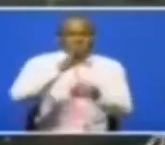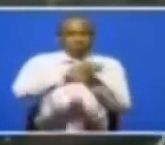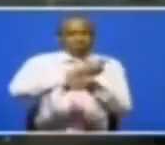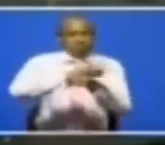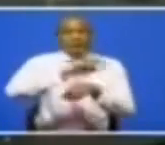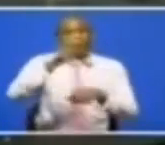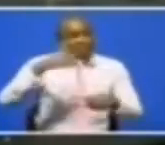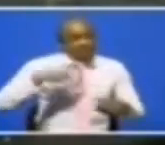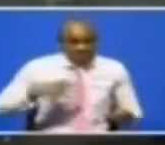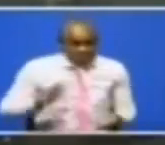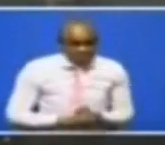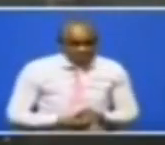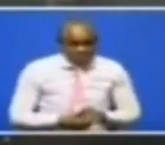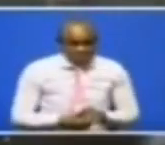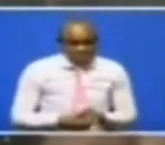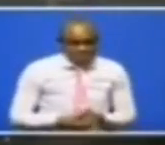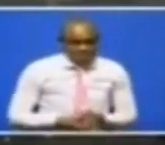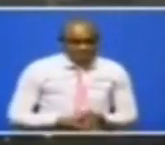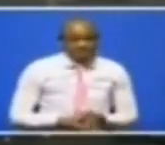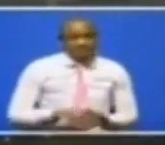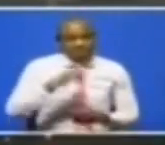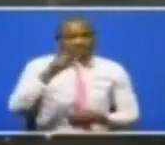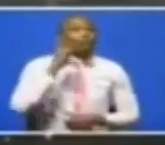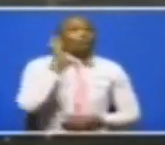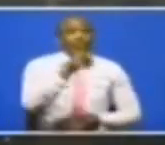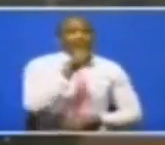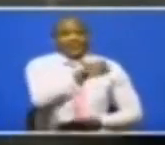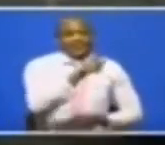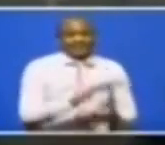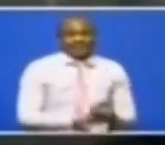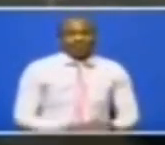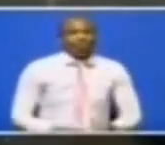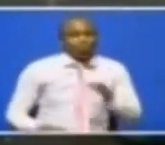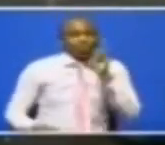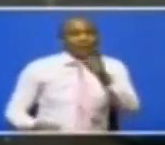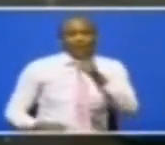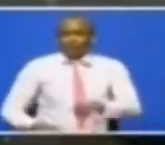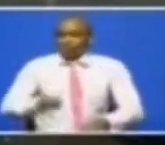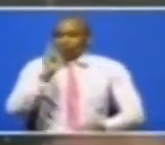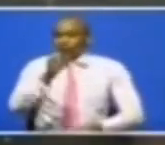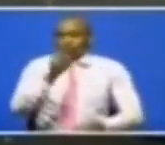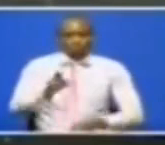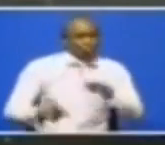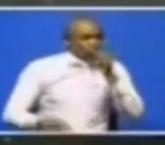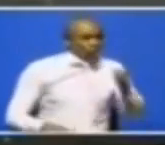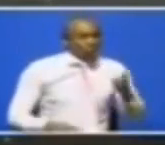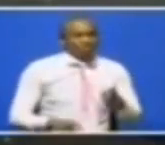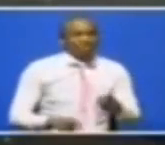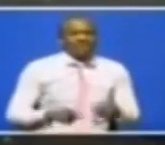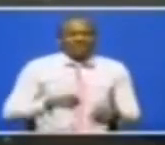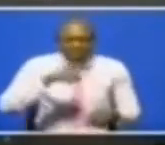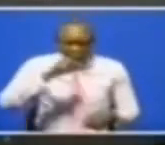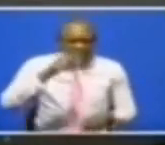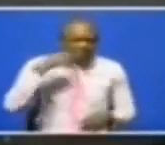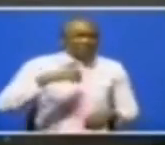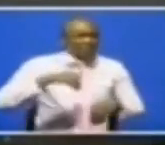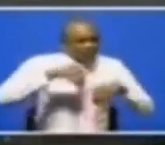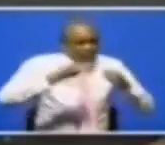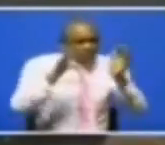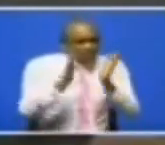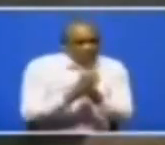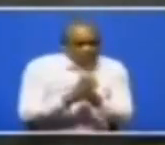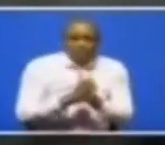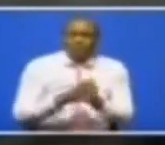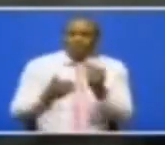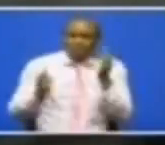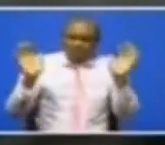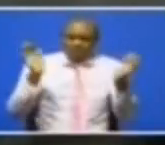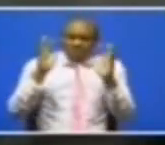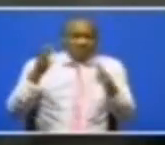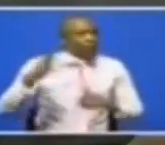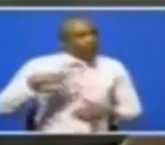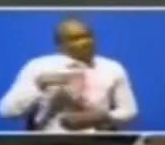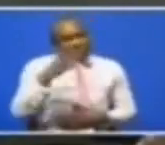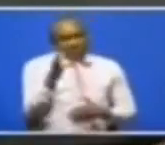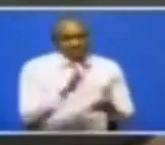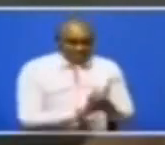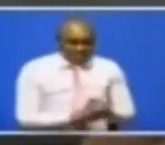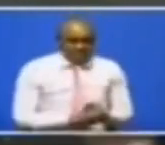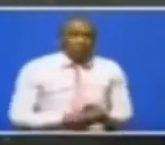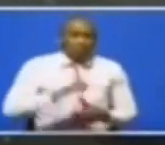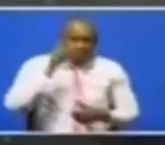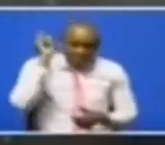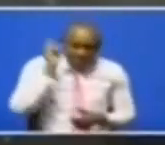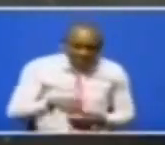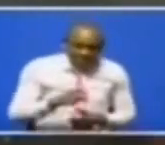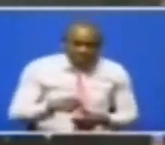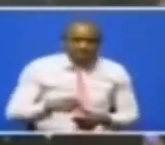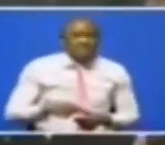kushurutisha wengine kwamba utafanya hivi, tutafanya hivi, badala ya kuzingatia matakwa ya mwananchi. We